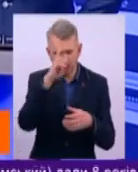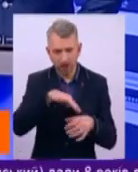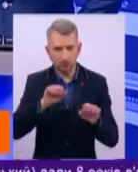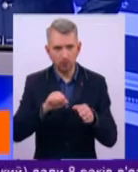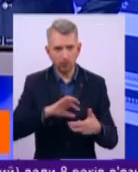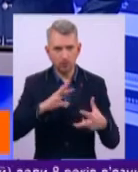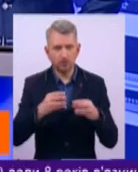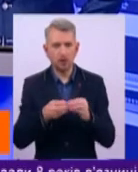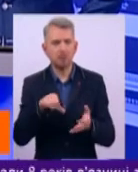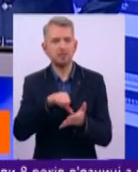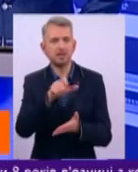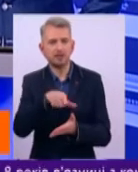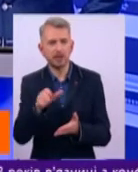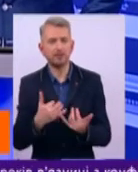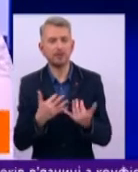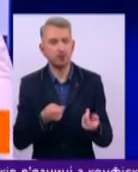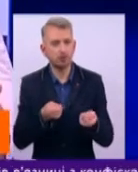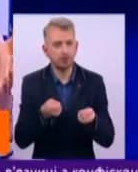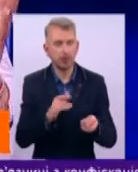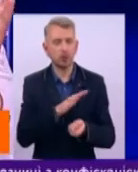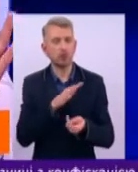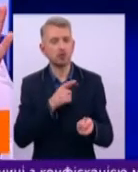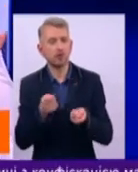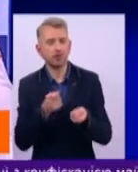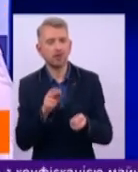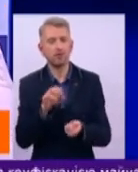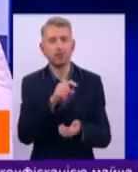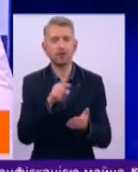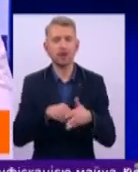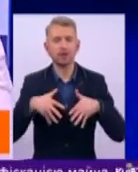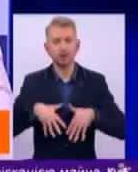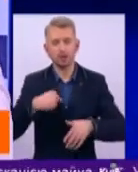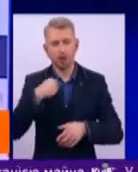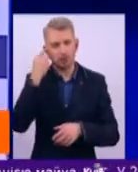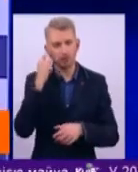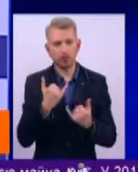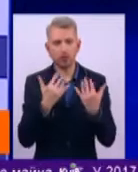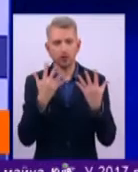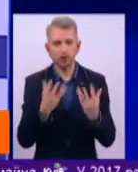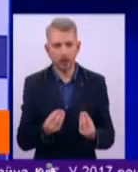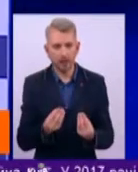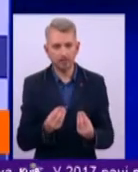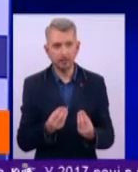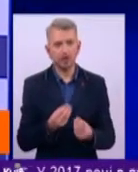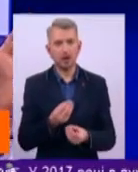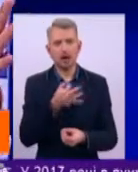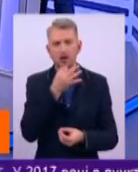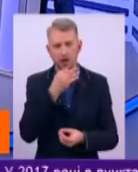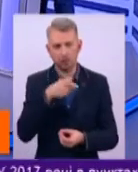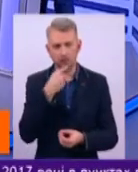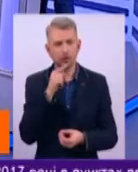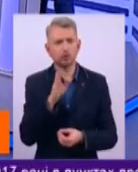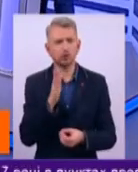на представників і діючої влади, і колишньої влади. По питаннях Криму, я думаю, що на сьогоднішній день рано говорити, воно